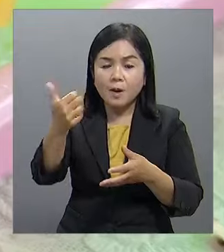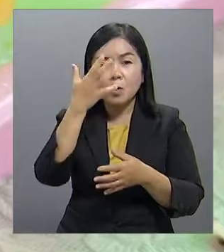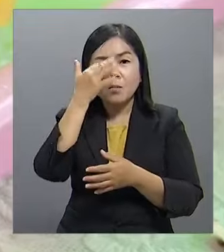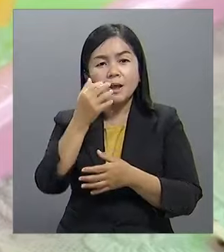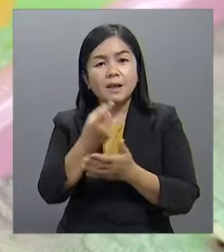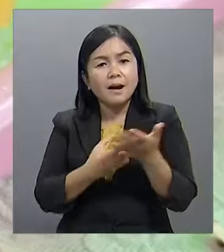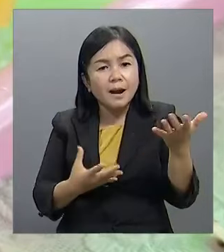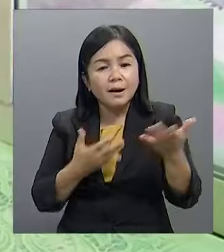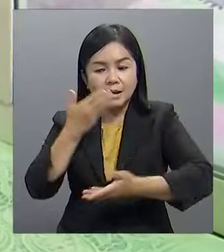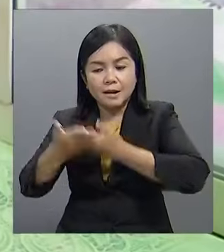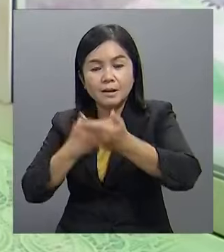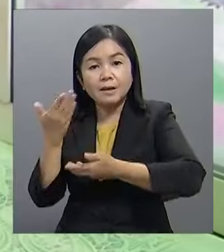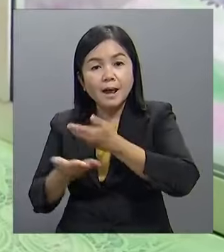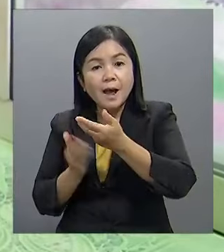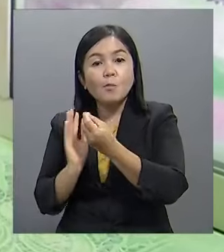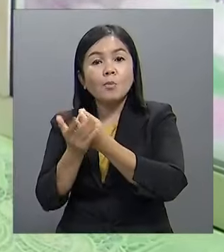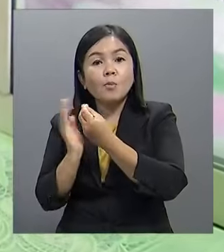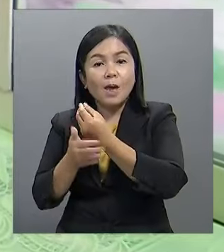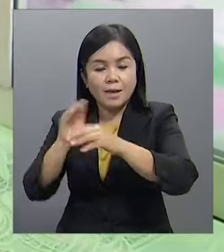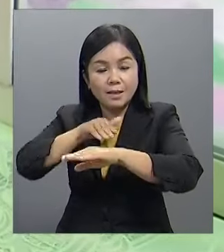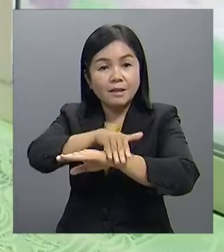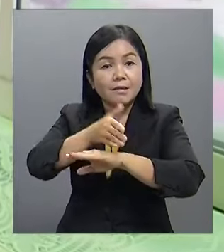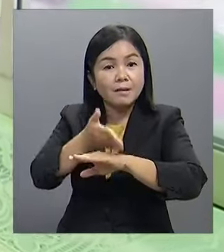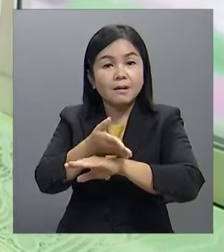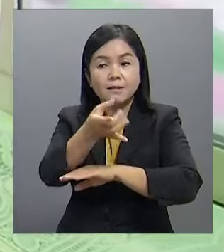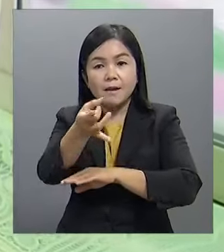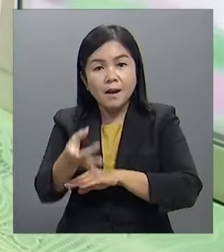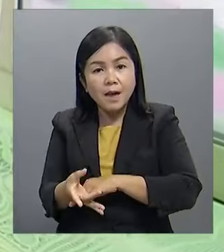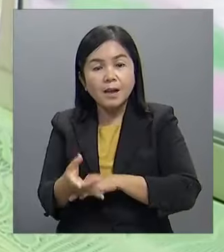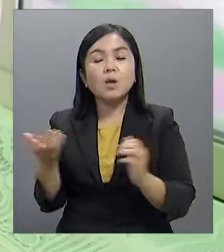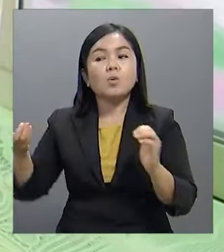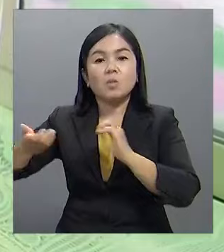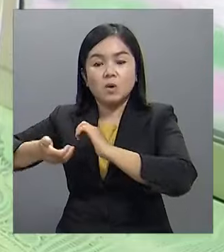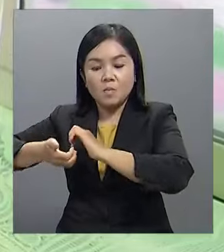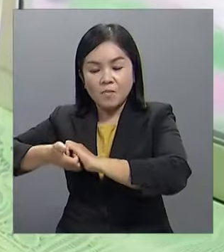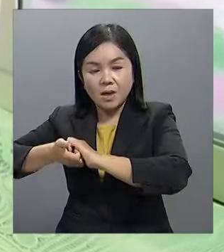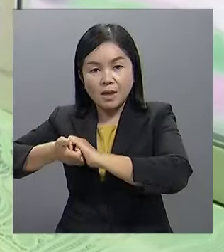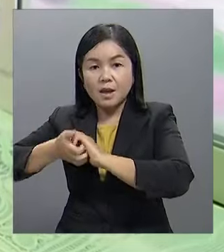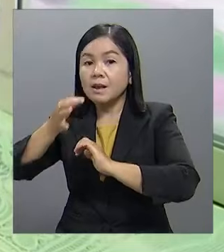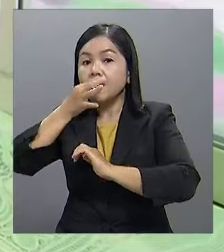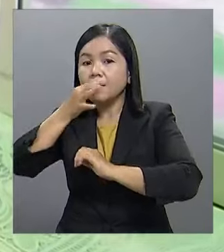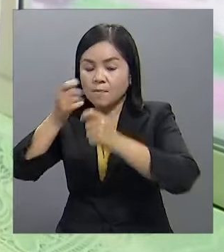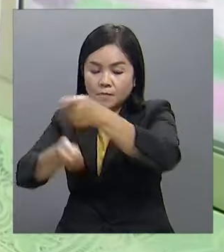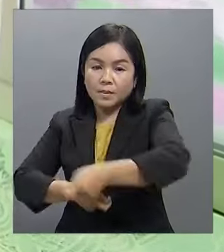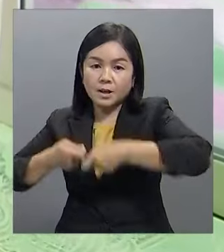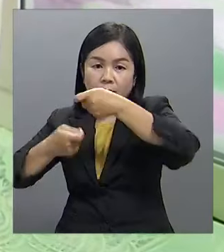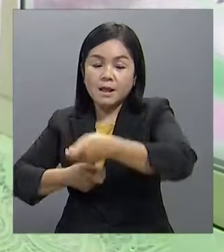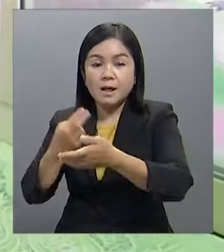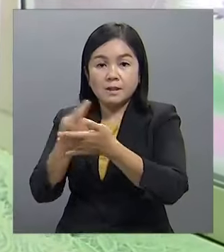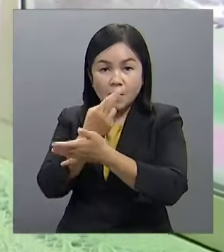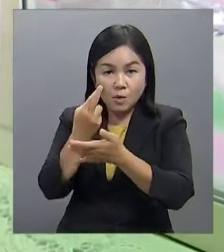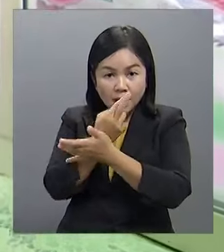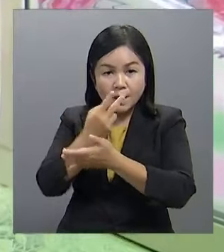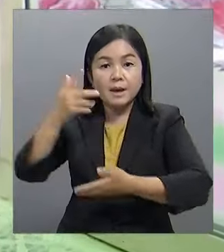ขายสับปะรดของคุณรังสีรักเนี่ยคือเกิดจากการผลักดันความร่วมมือครับของสำนักงานเกษตรจังหวัดราชบุรีแล้วก็สำนักงานพาณิชย์จังหวัดครับเขาร่วม